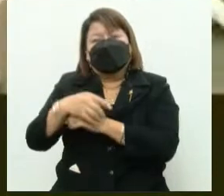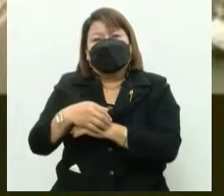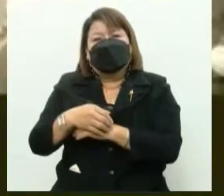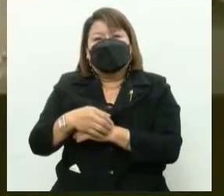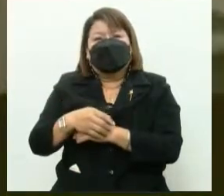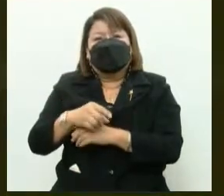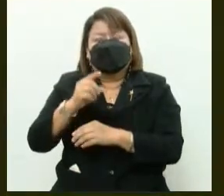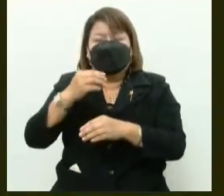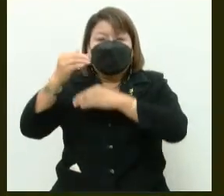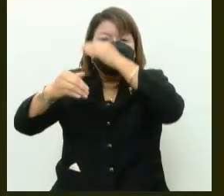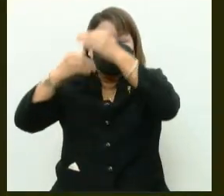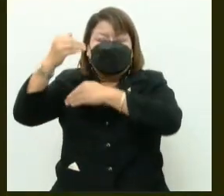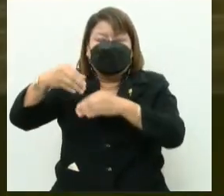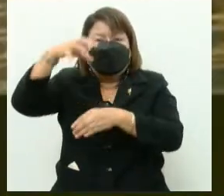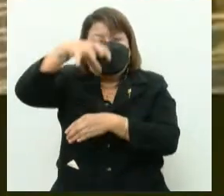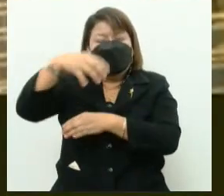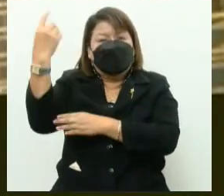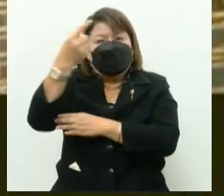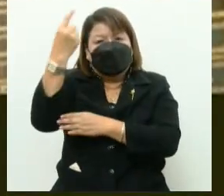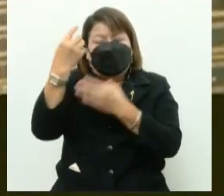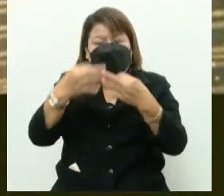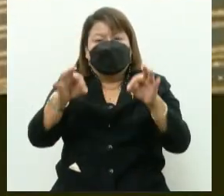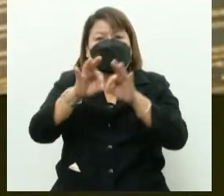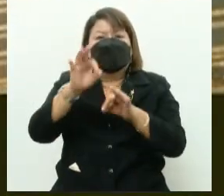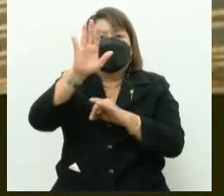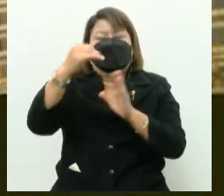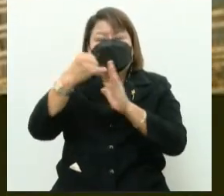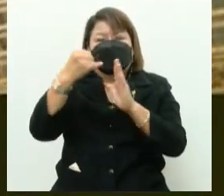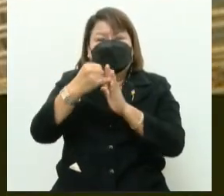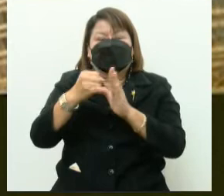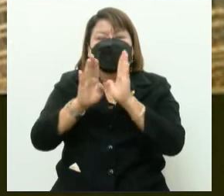ระทั่งพัฒนาเป็นแหล่งท่องเที่ยวสำคัญของจังหวัดบุรีรัมย์